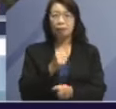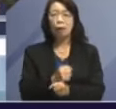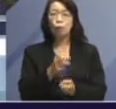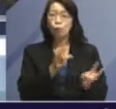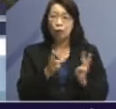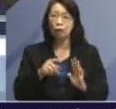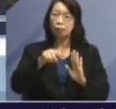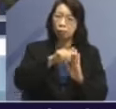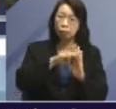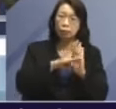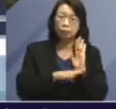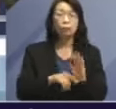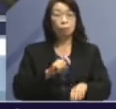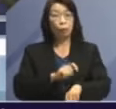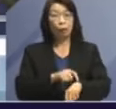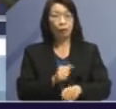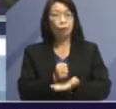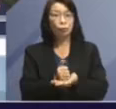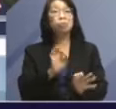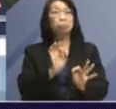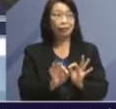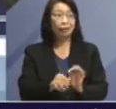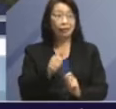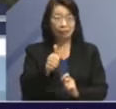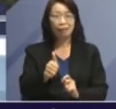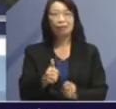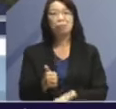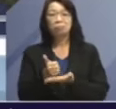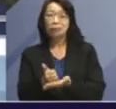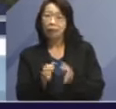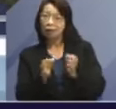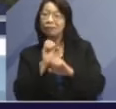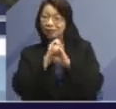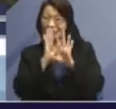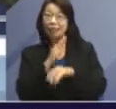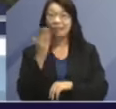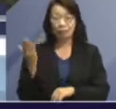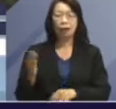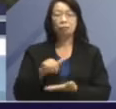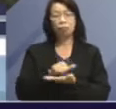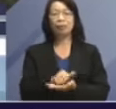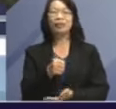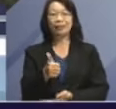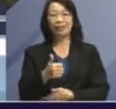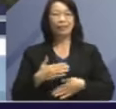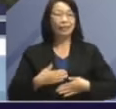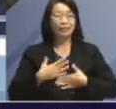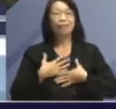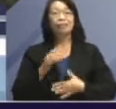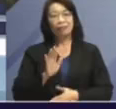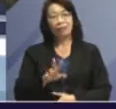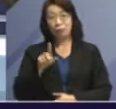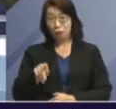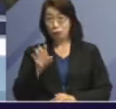างออนไลน์ด้วยนะ ก็เป็นการลดการเผชิญหน้ากันด้วยนะคะสำหรับตัวผู้เสียหายกับเขาเรียกว่าอะไรคะคู่ก